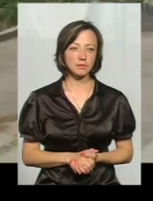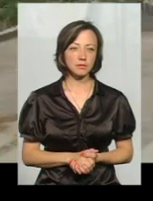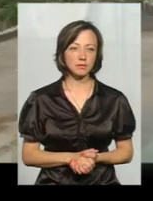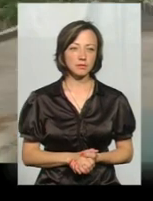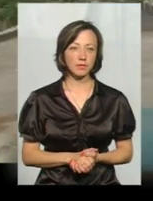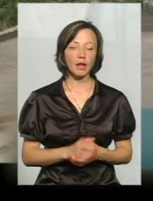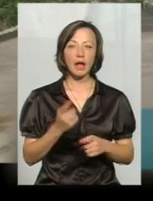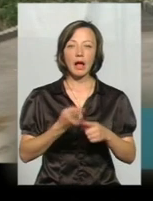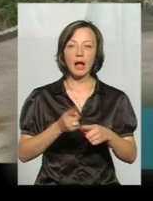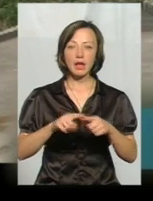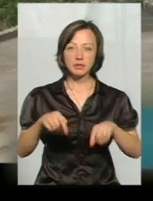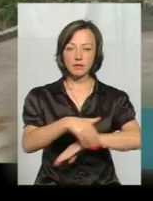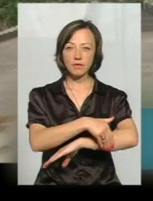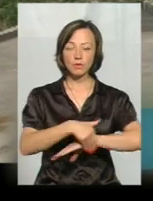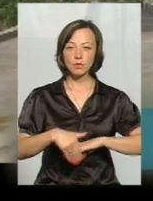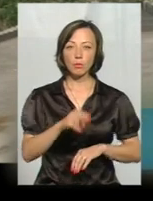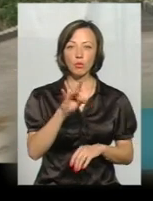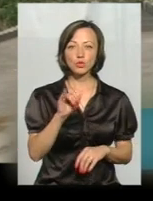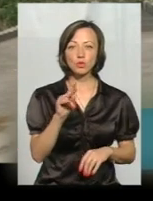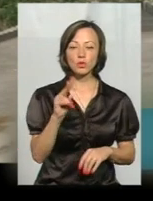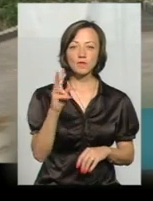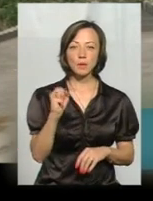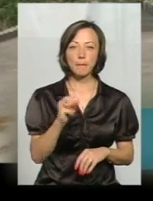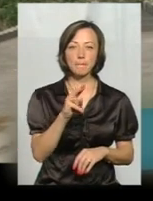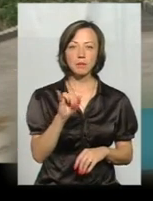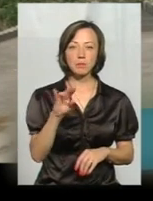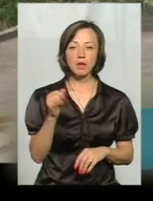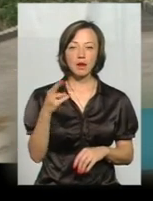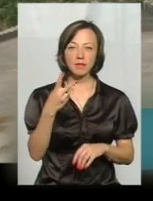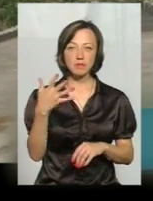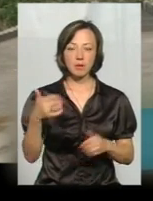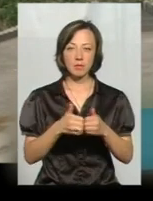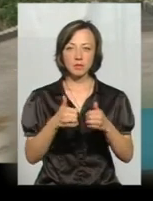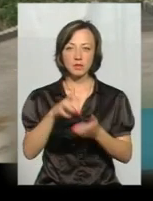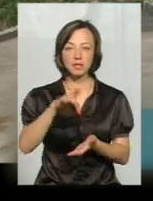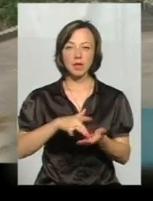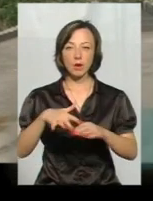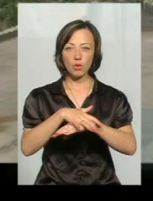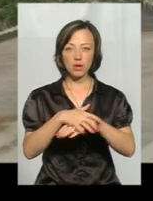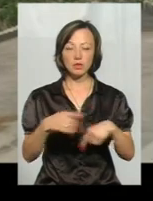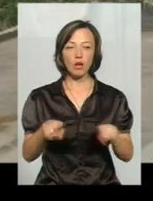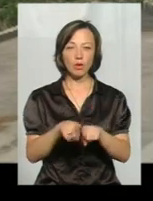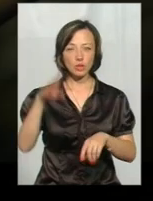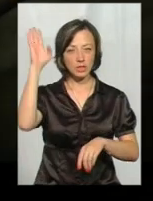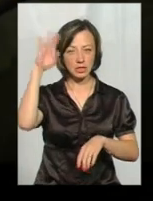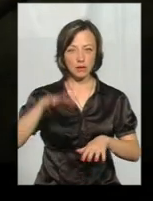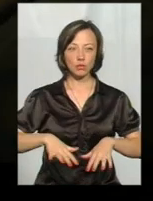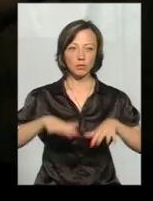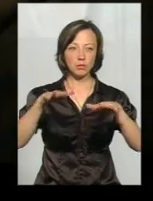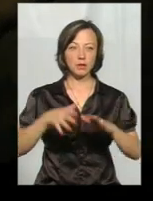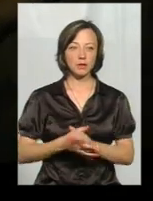А цей двір за адресою вулиця Проскурівського підпілля 25 поблизу центрального ринку теж затопило.